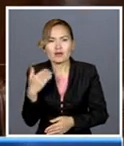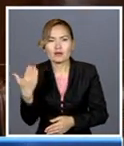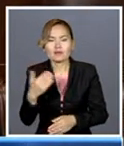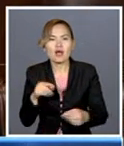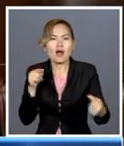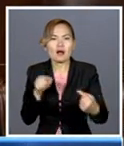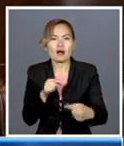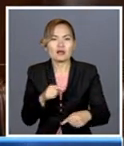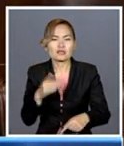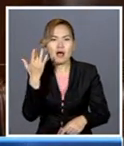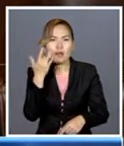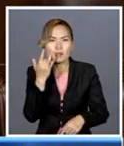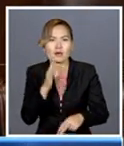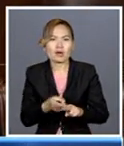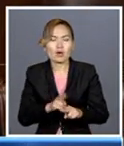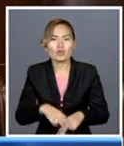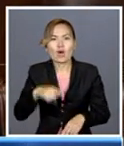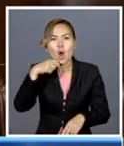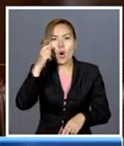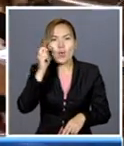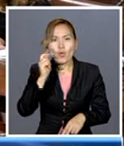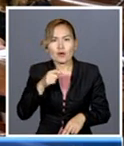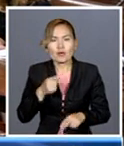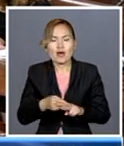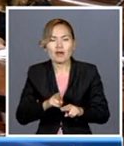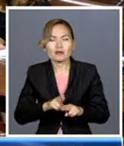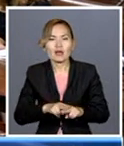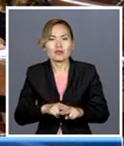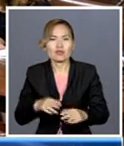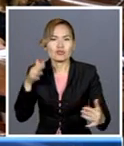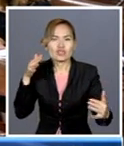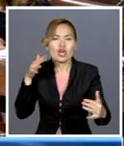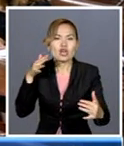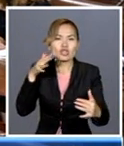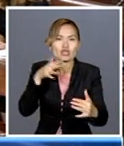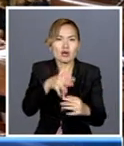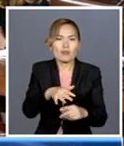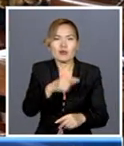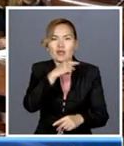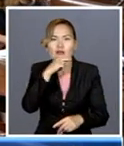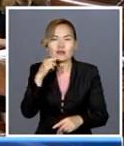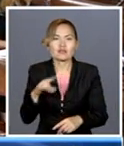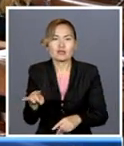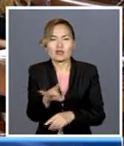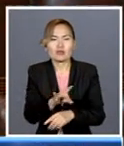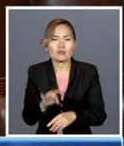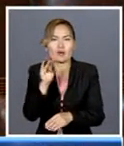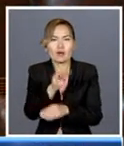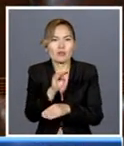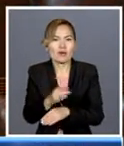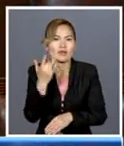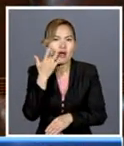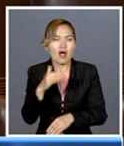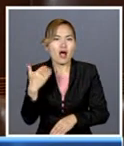Вашингтон Мәскеуді Украинадағы әрекетімен АҚШ-қа кибер шабуыл үшін айыптайды. Сонымен қатар, Америка Ресейді өзге елдердегі сайлауларға араласты,